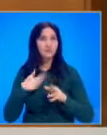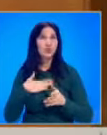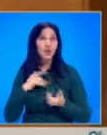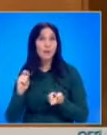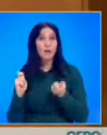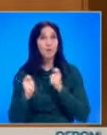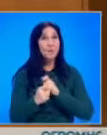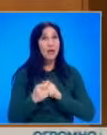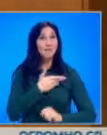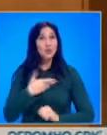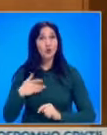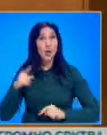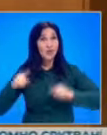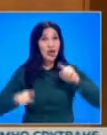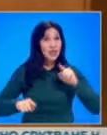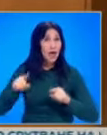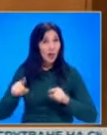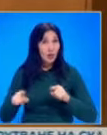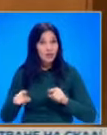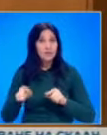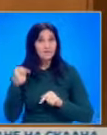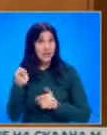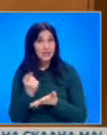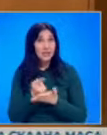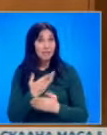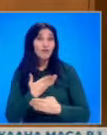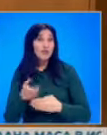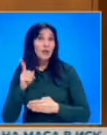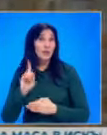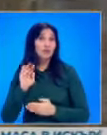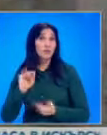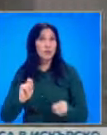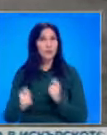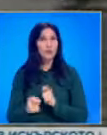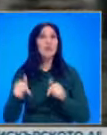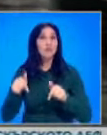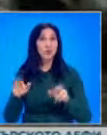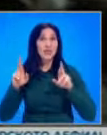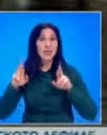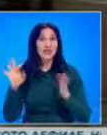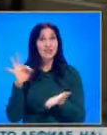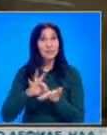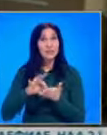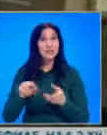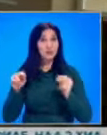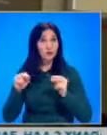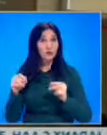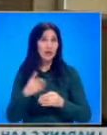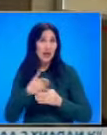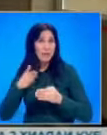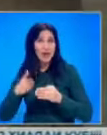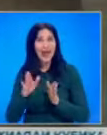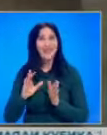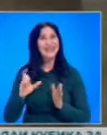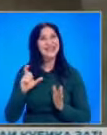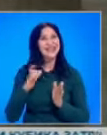промяна в националната регулация и тази заповед винаги може да бъде променена. И тук се надяват на присъствено обучение към края на